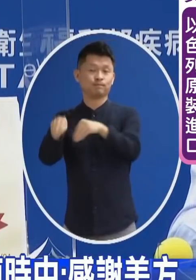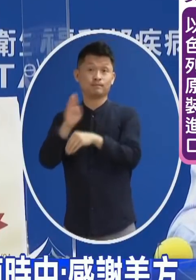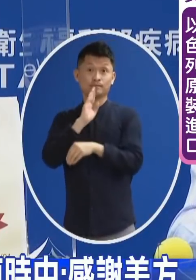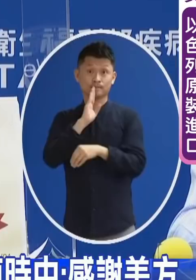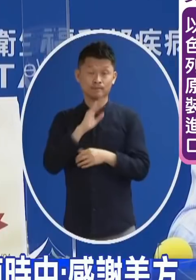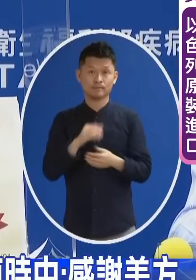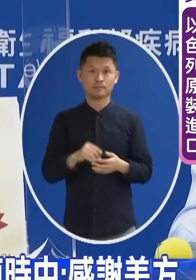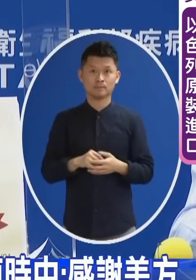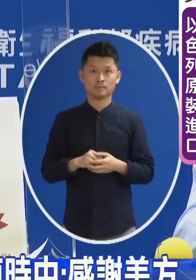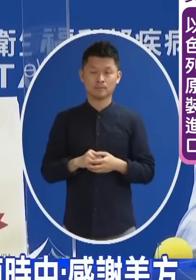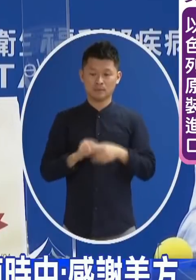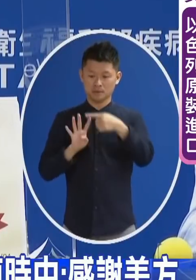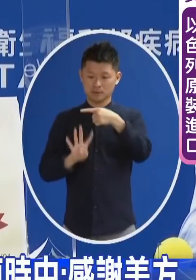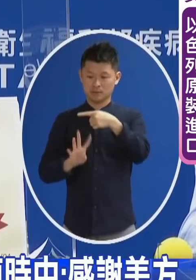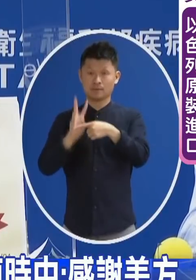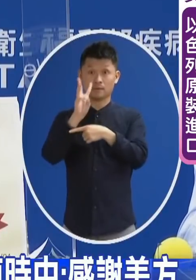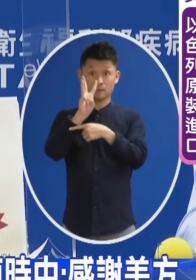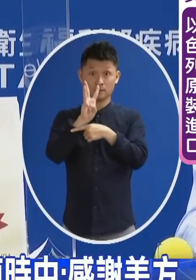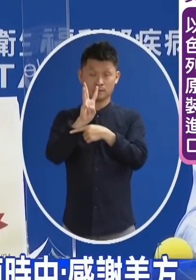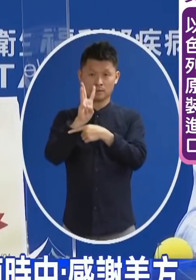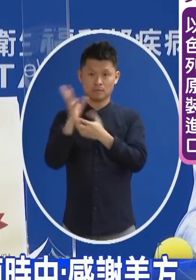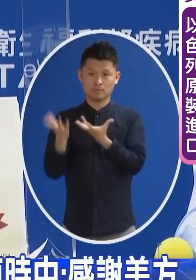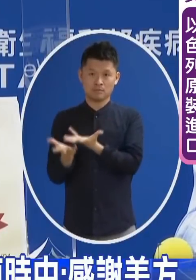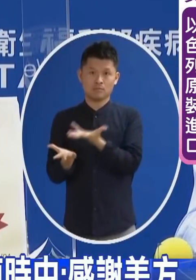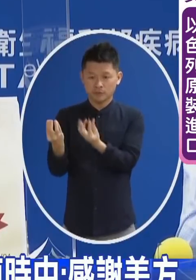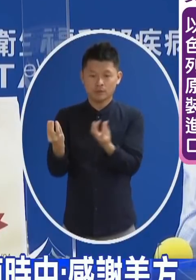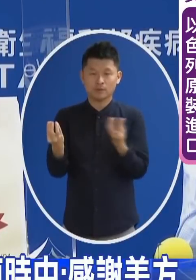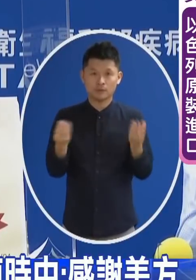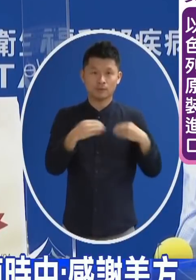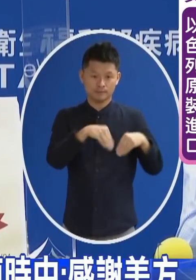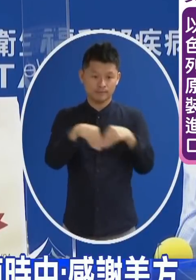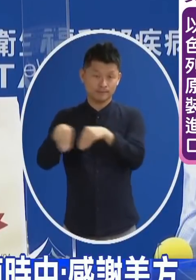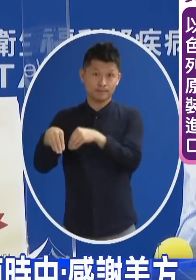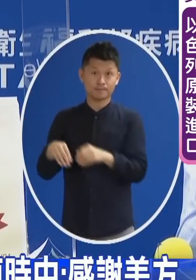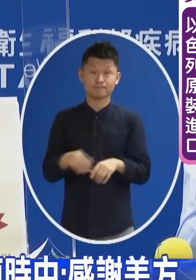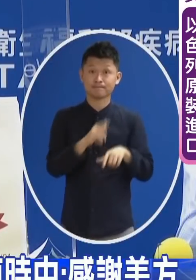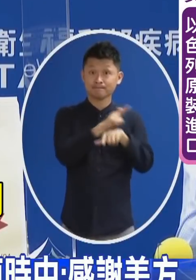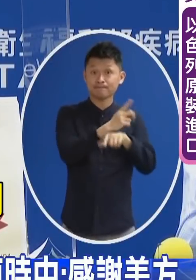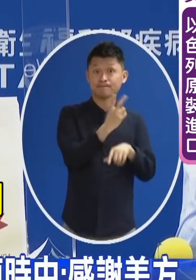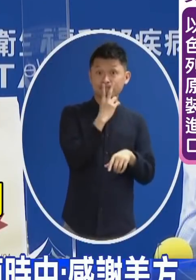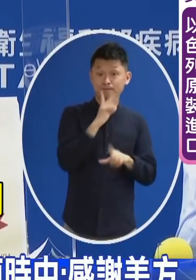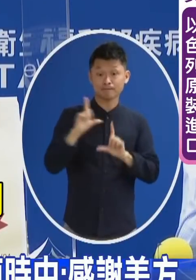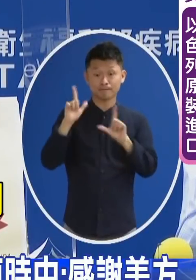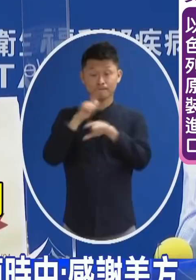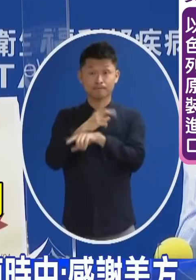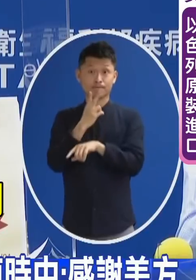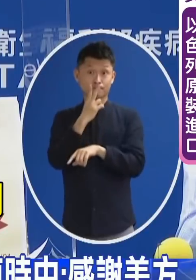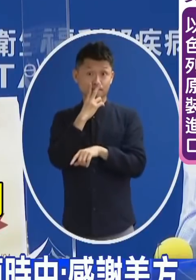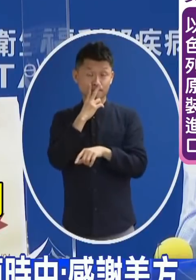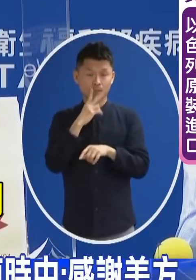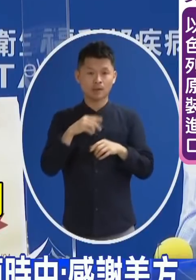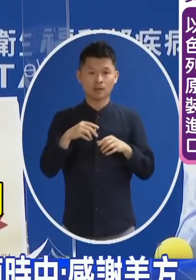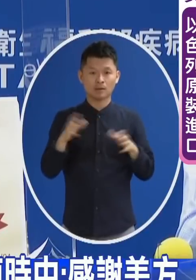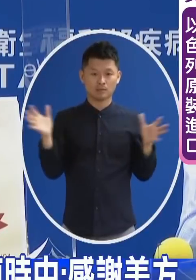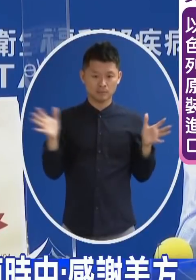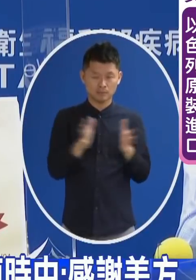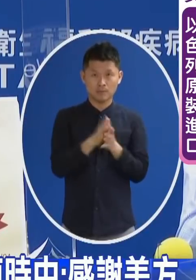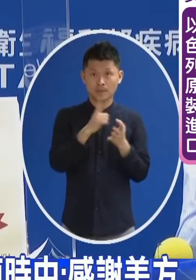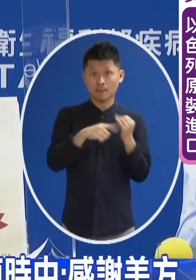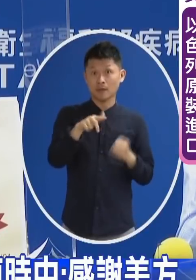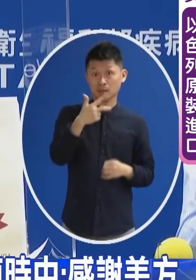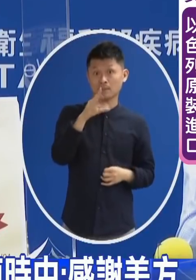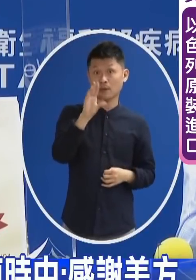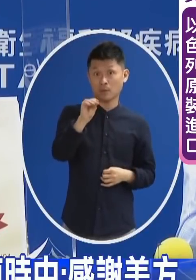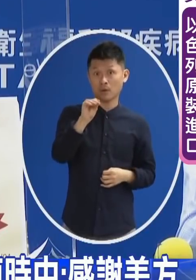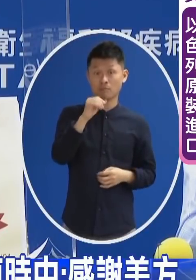在3/4还是放到 COVAX 的平台。南亚、东南亚里面要准备要分配700万剂，那台湾